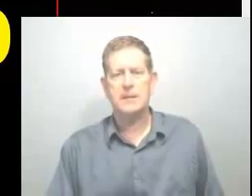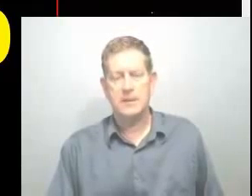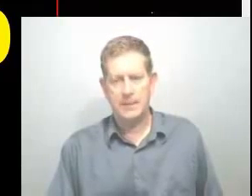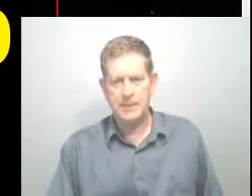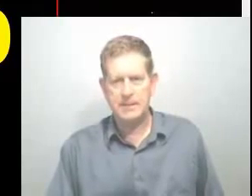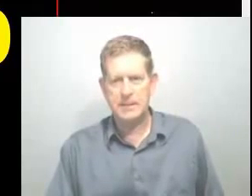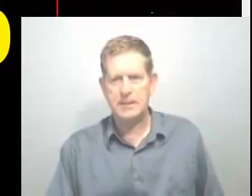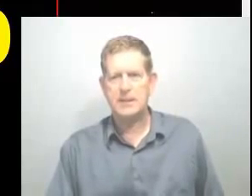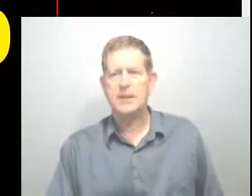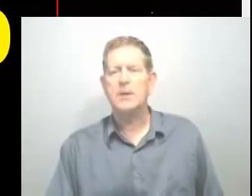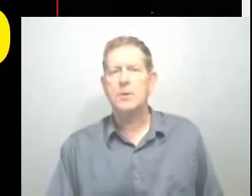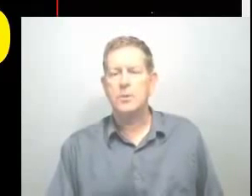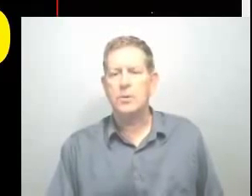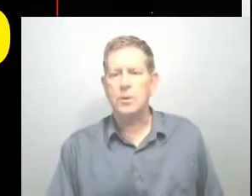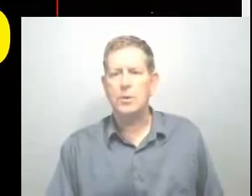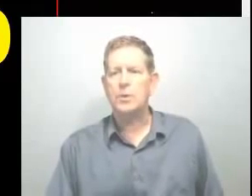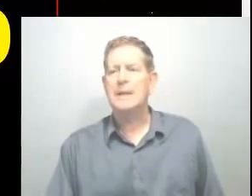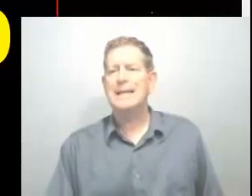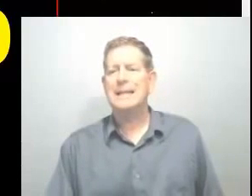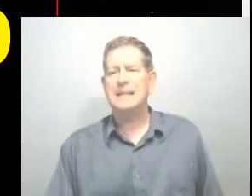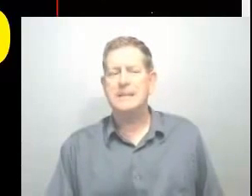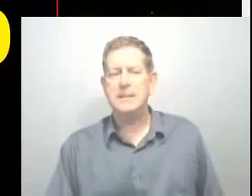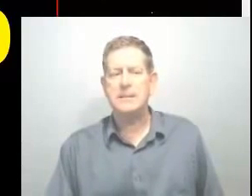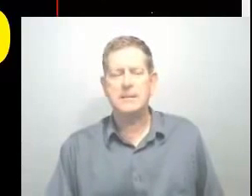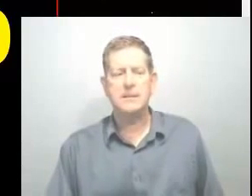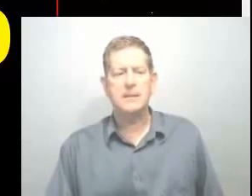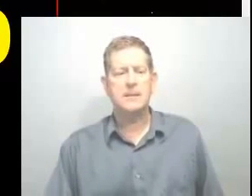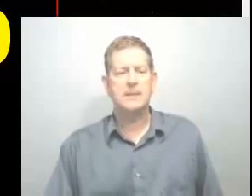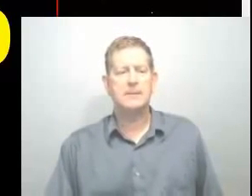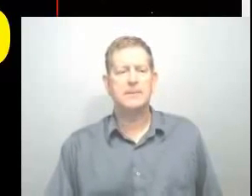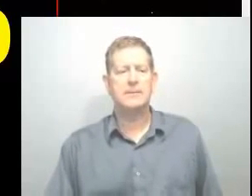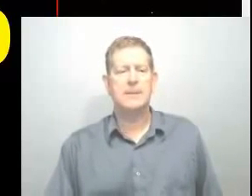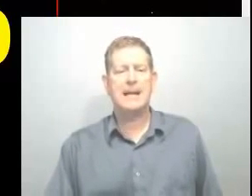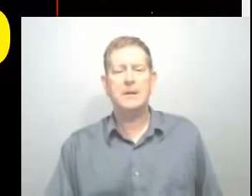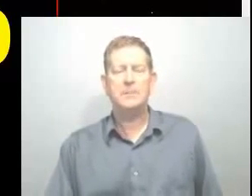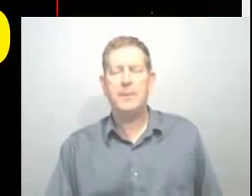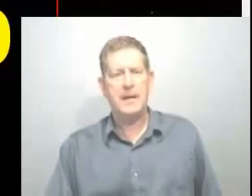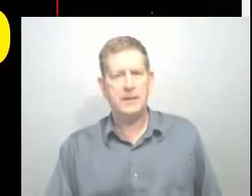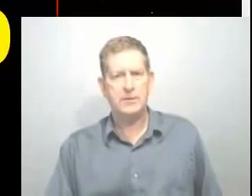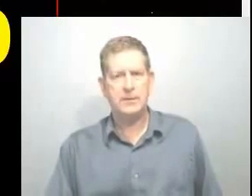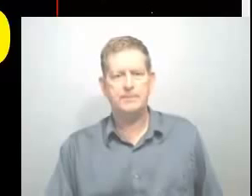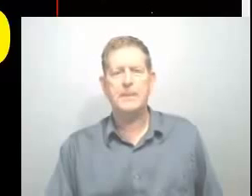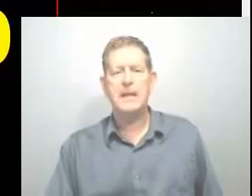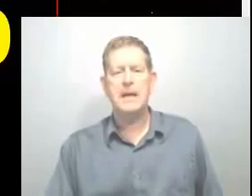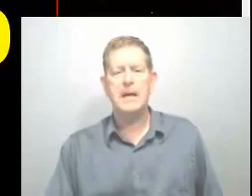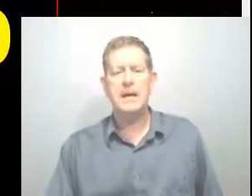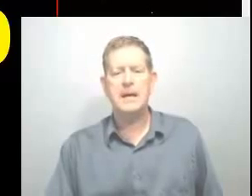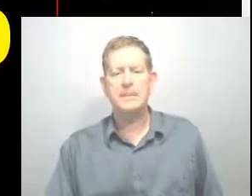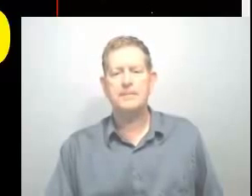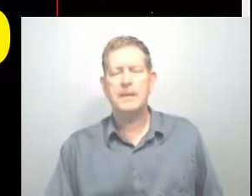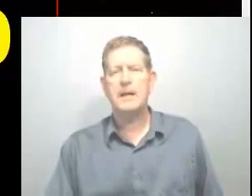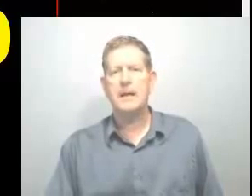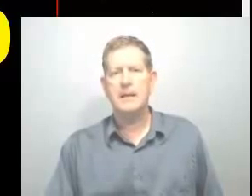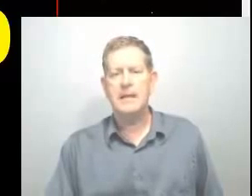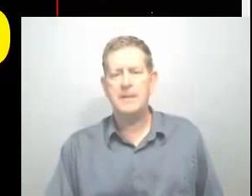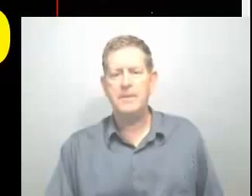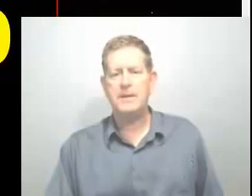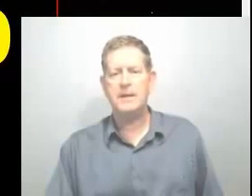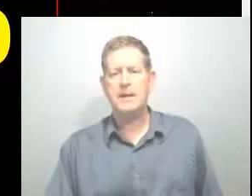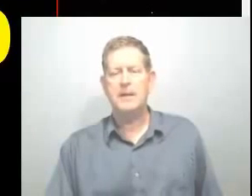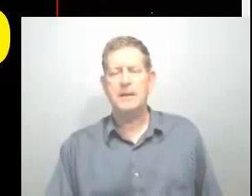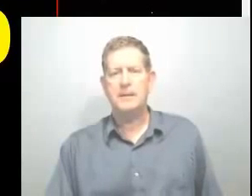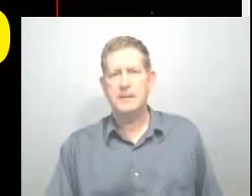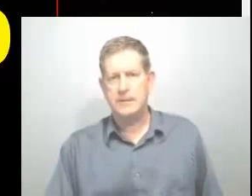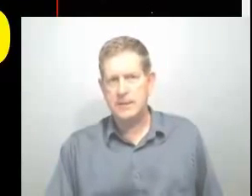13. Habiter. 2. 10. La campagne. 1.